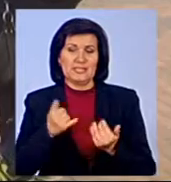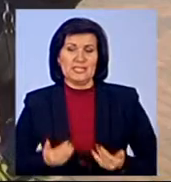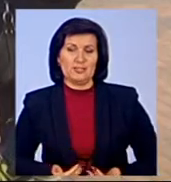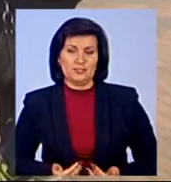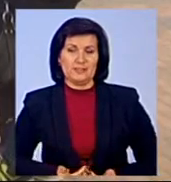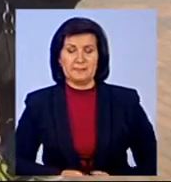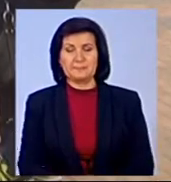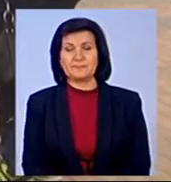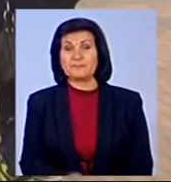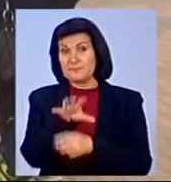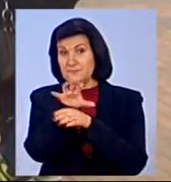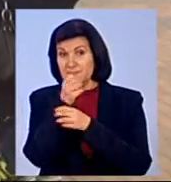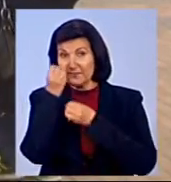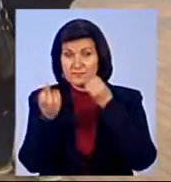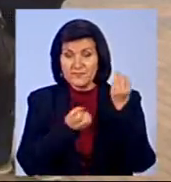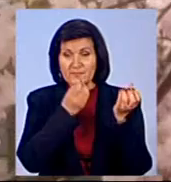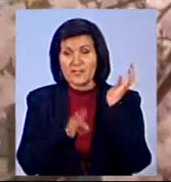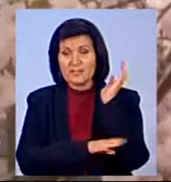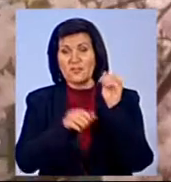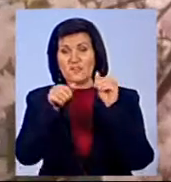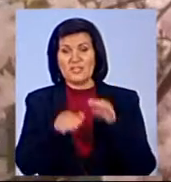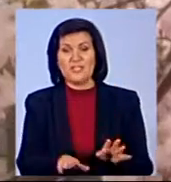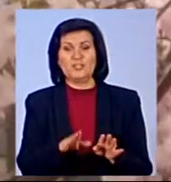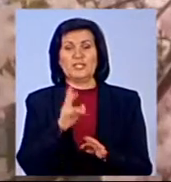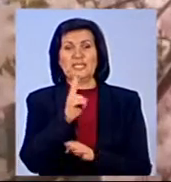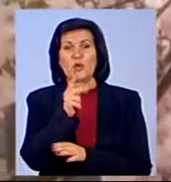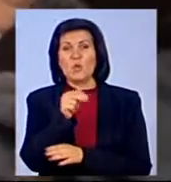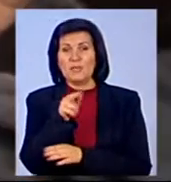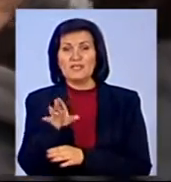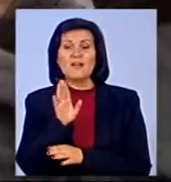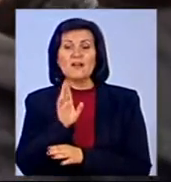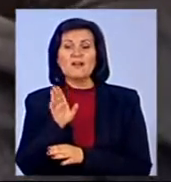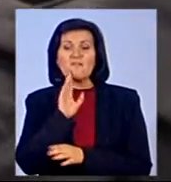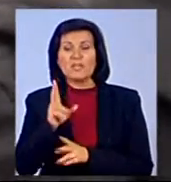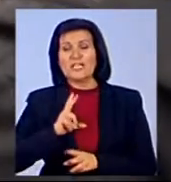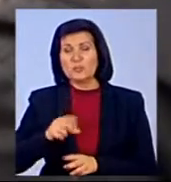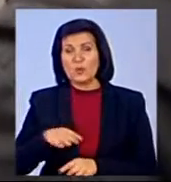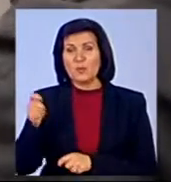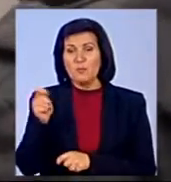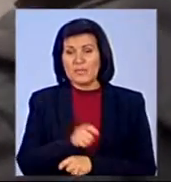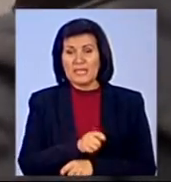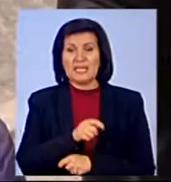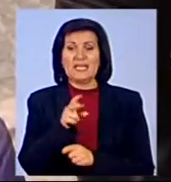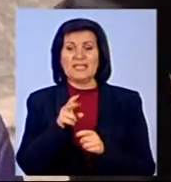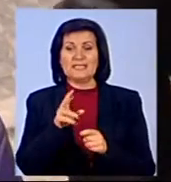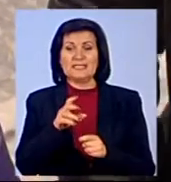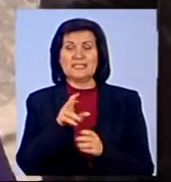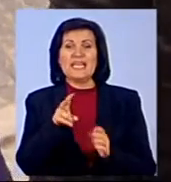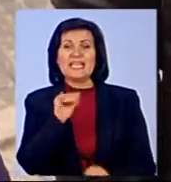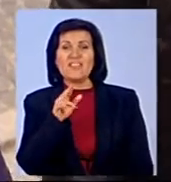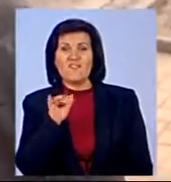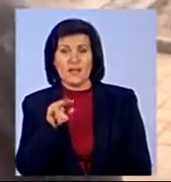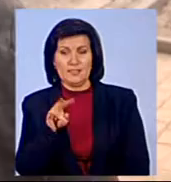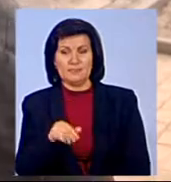життя. Сфотографувати квітучі сакури вирішила і Наталія Губеліт. Вона із донькою до Вінниці приїхала з Гнівані. Дуже